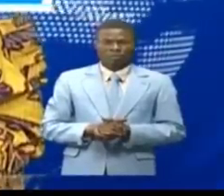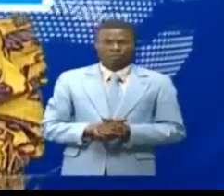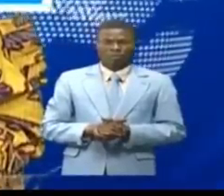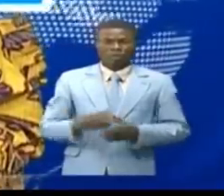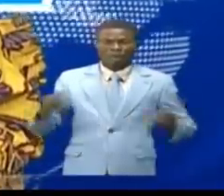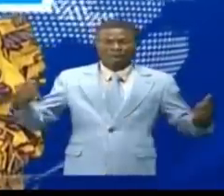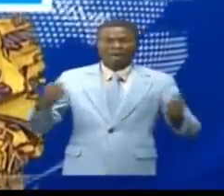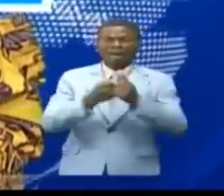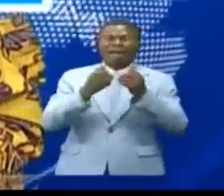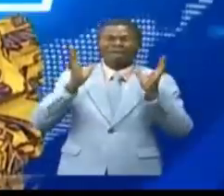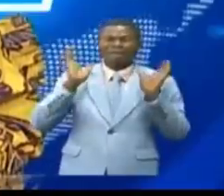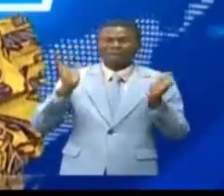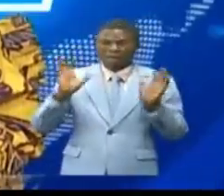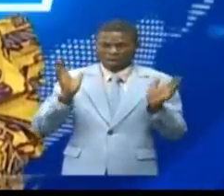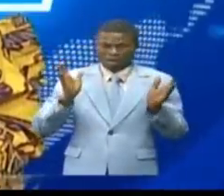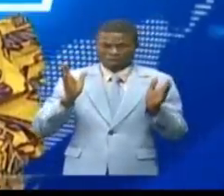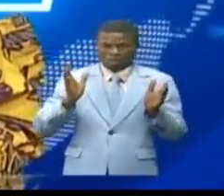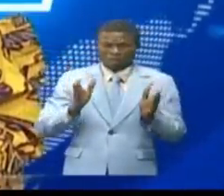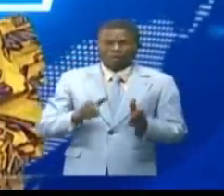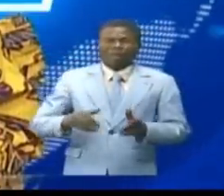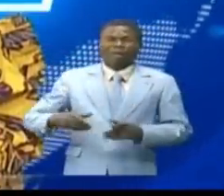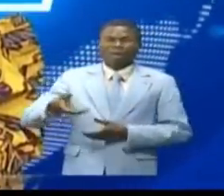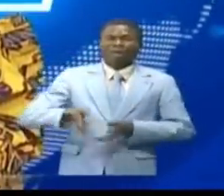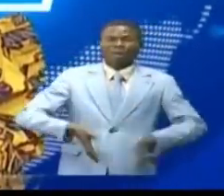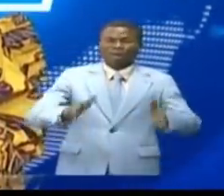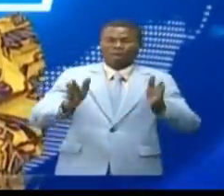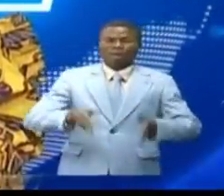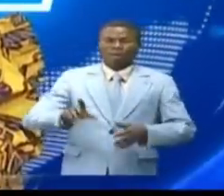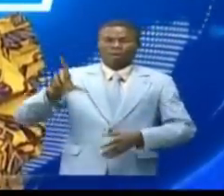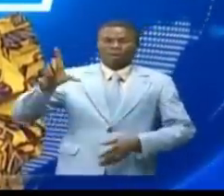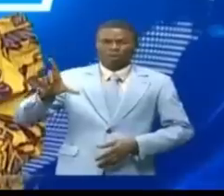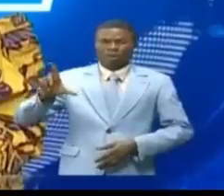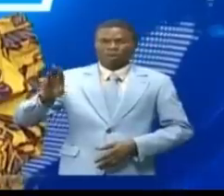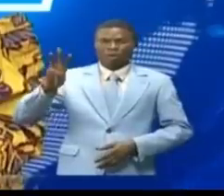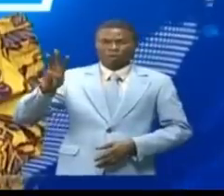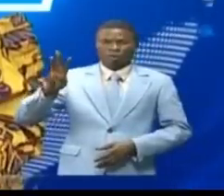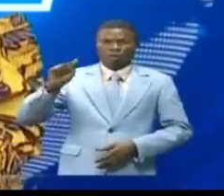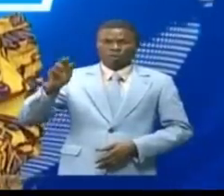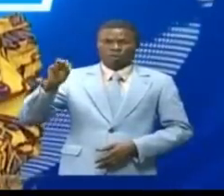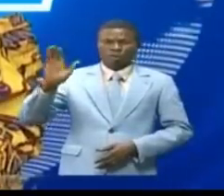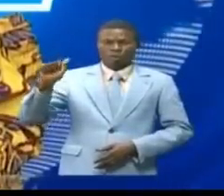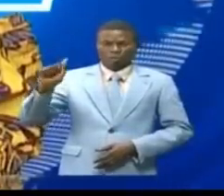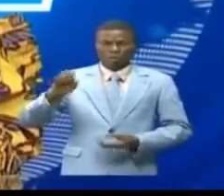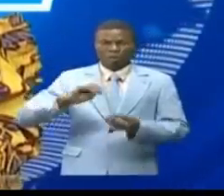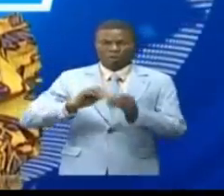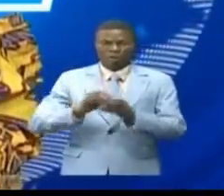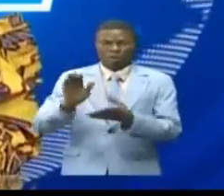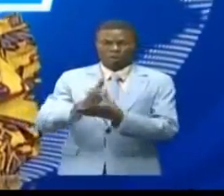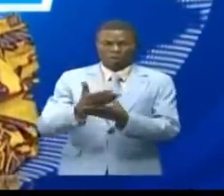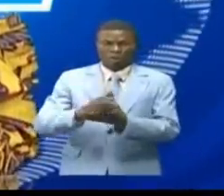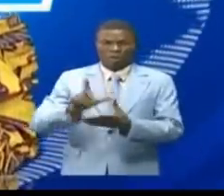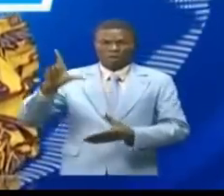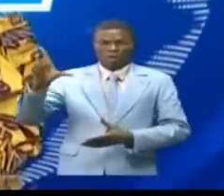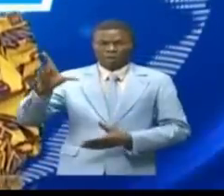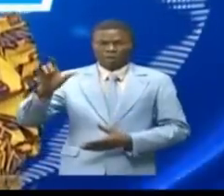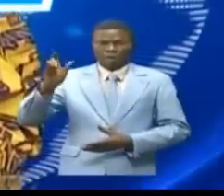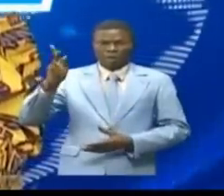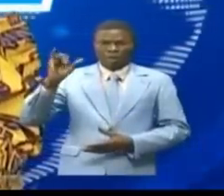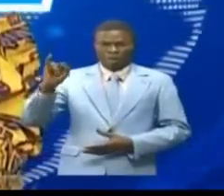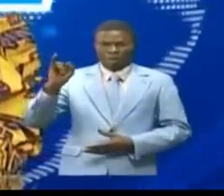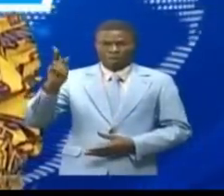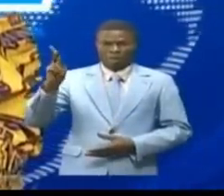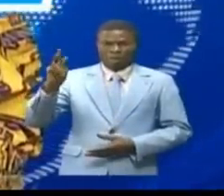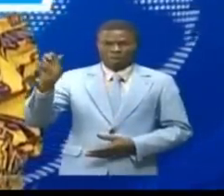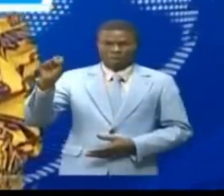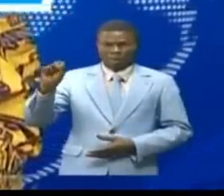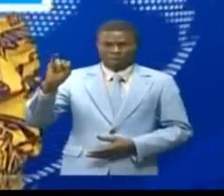à la bifurcation de Luambo et la route nationale numéro 1, tronçon compris entre Likasi et Kolwezi.